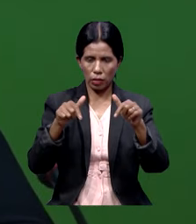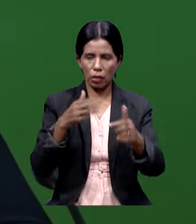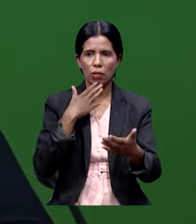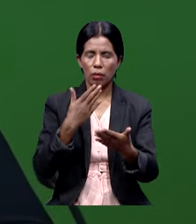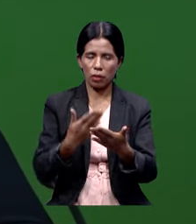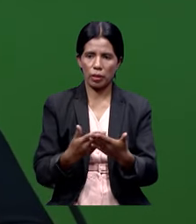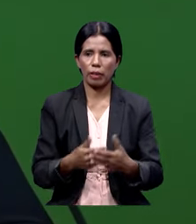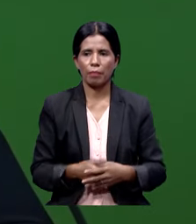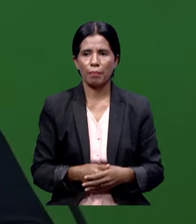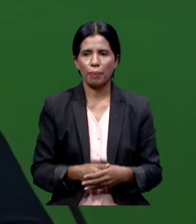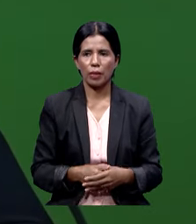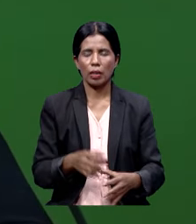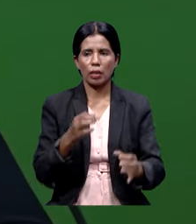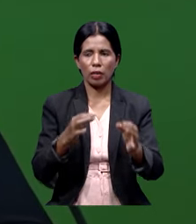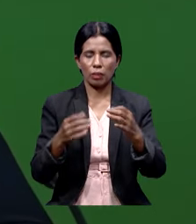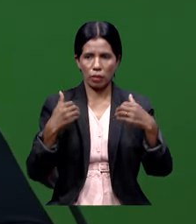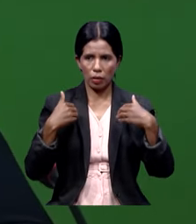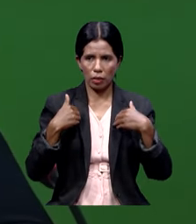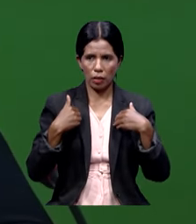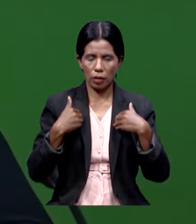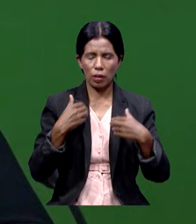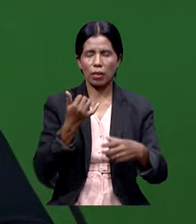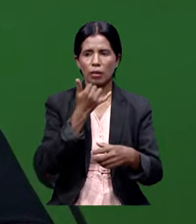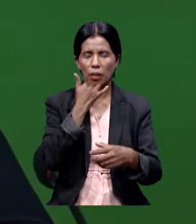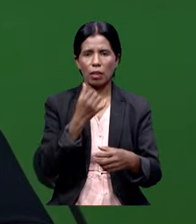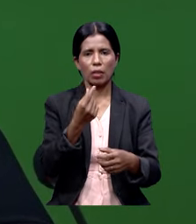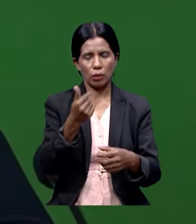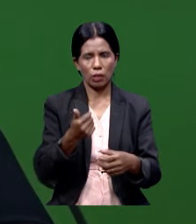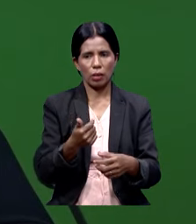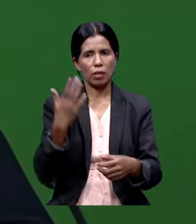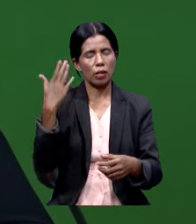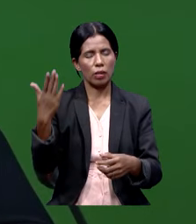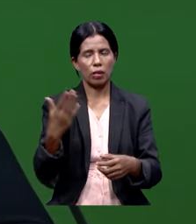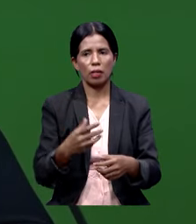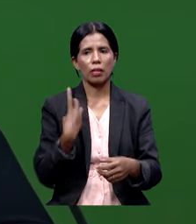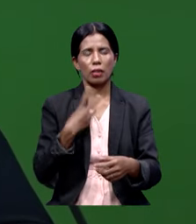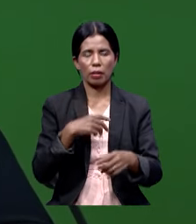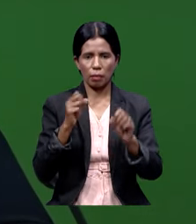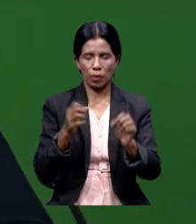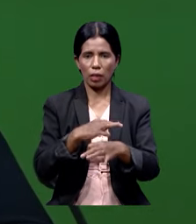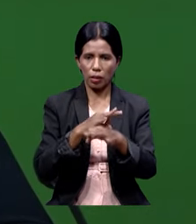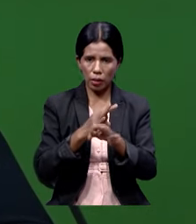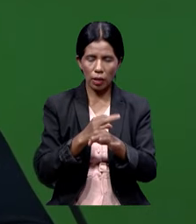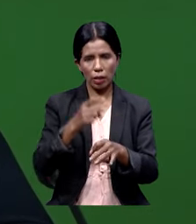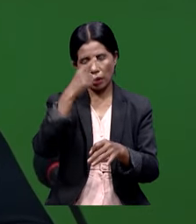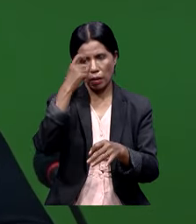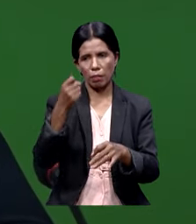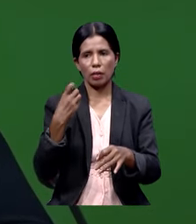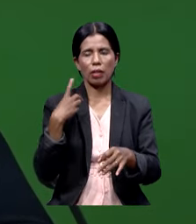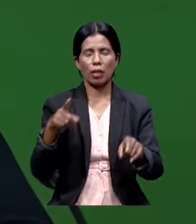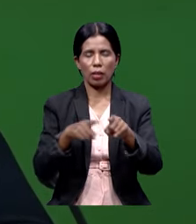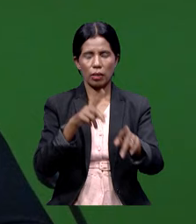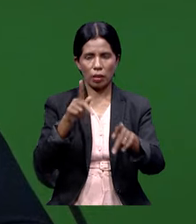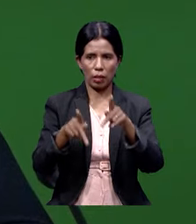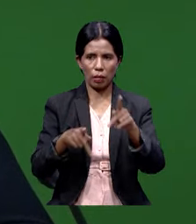sucesu, mesmo be etap bela suruma ia klar beli ta konsege hadiah tamba udara yang umar